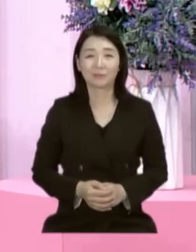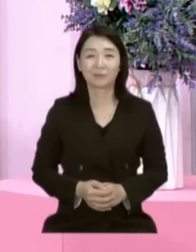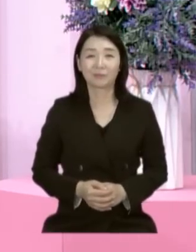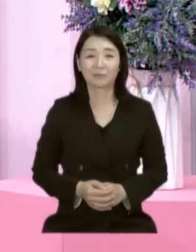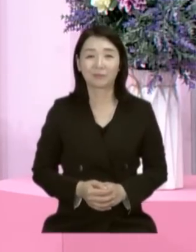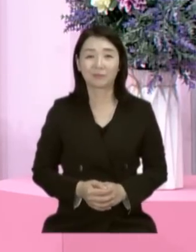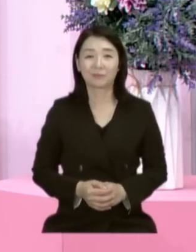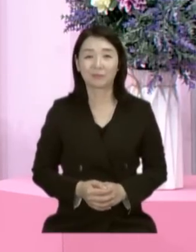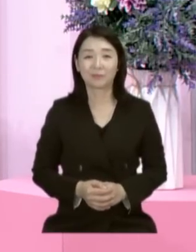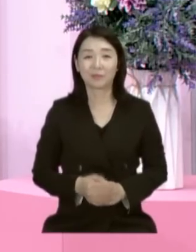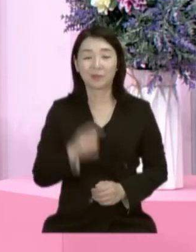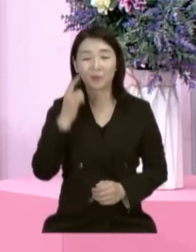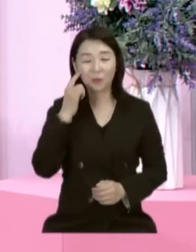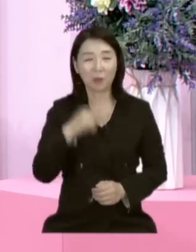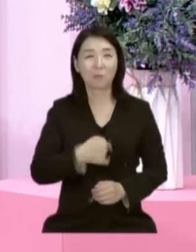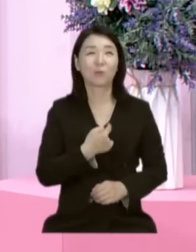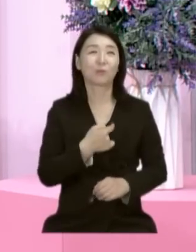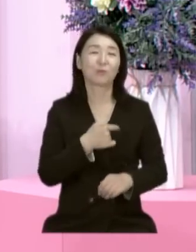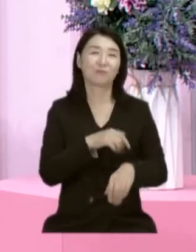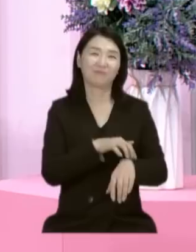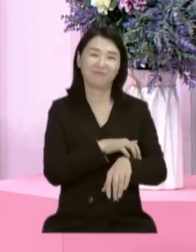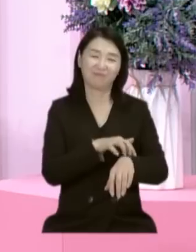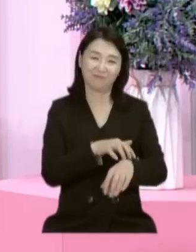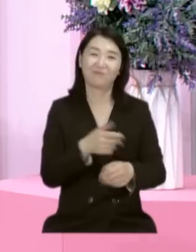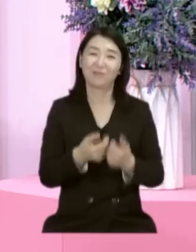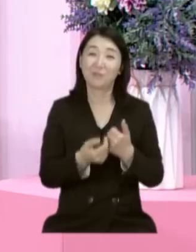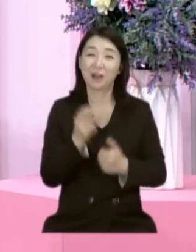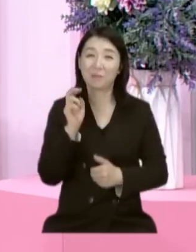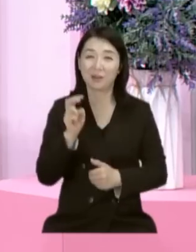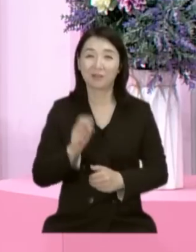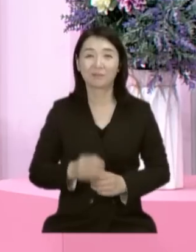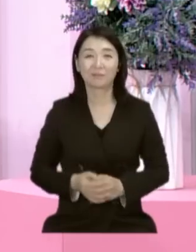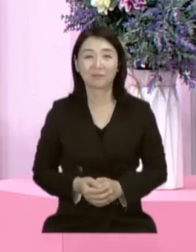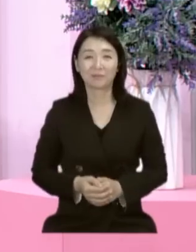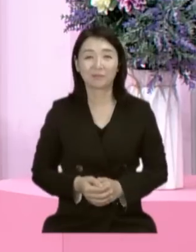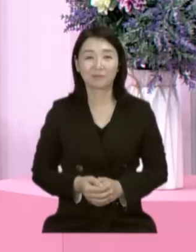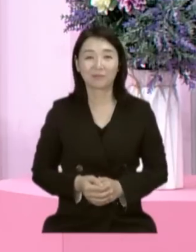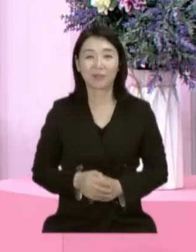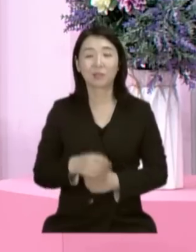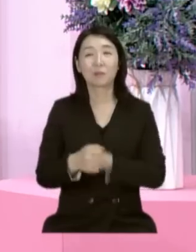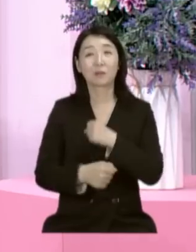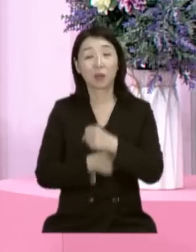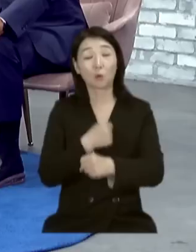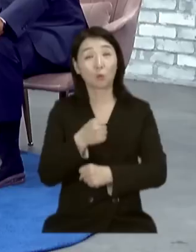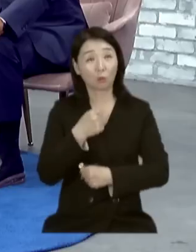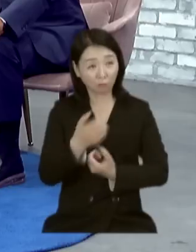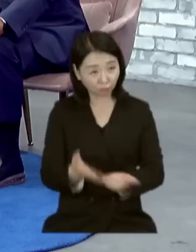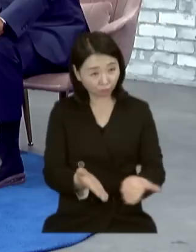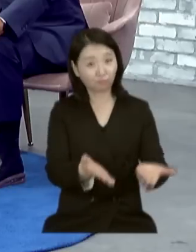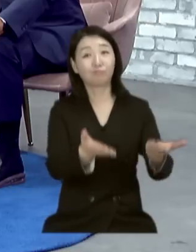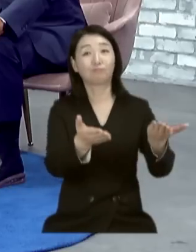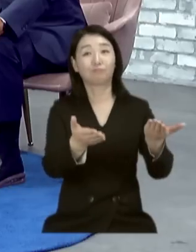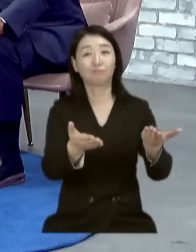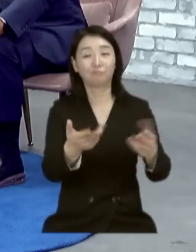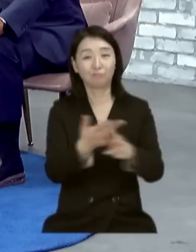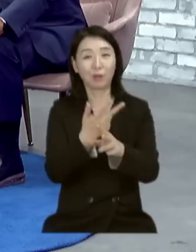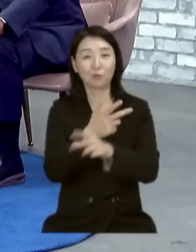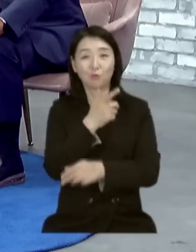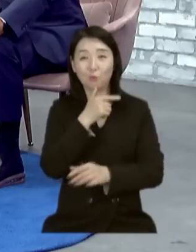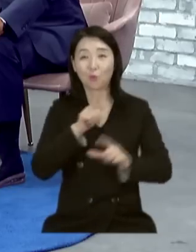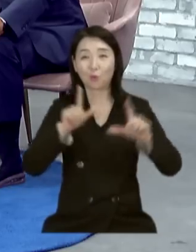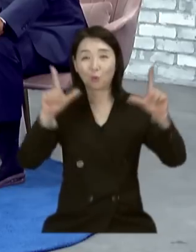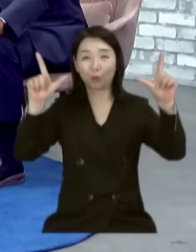없고. 나름대로 자기네도 좀 불편은 했겠죠. 어, 그러나 이제 자유롭게 했고 매주 월요일 날